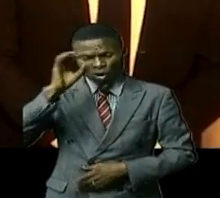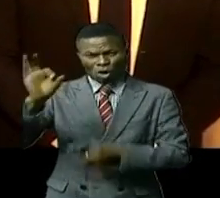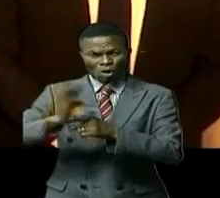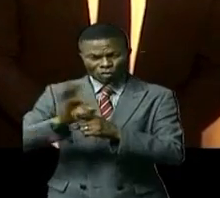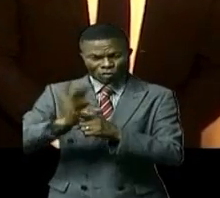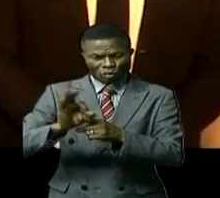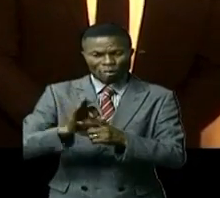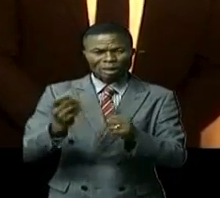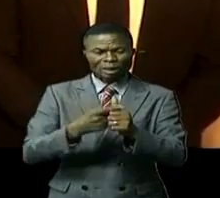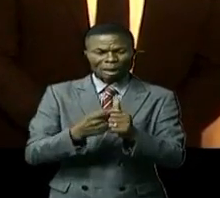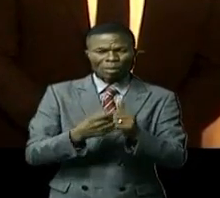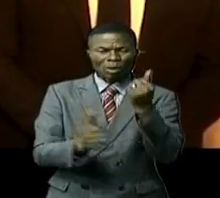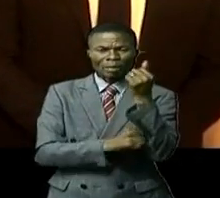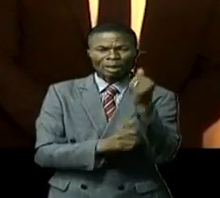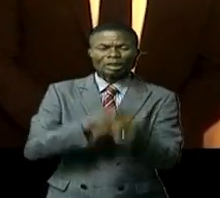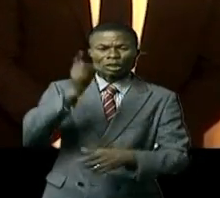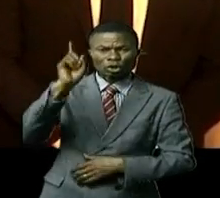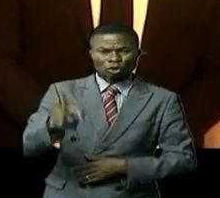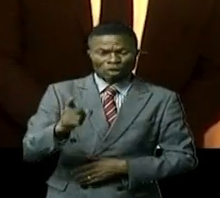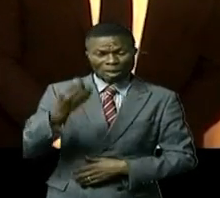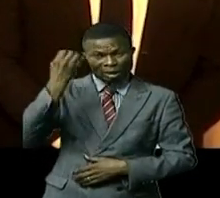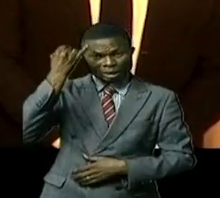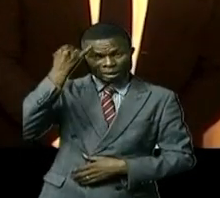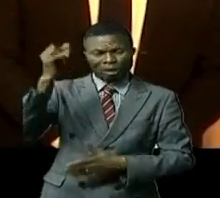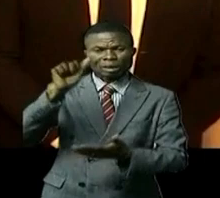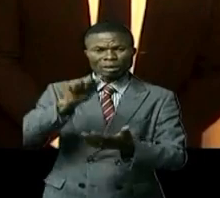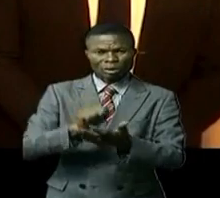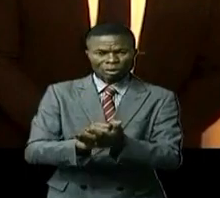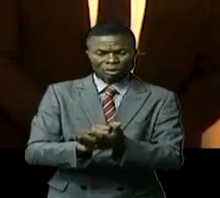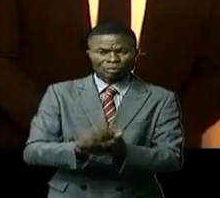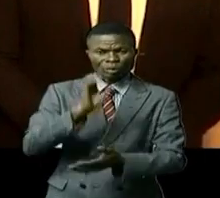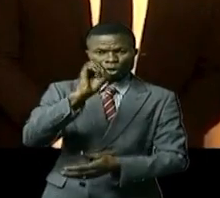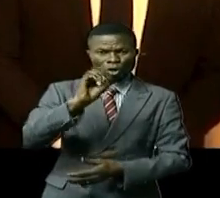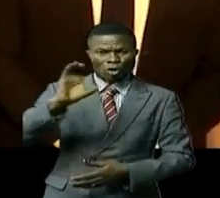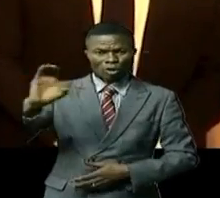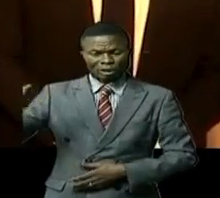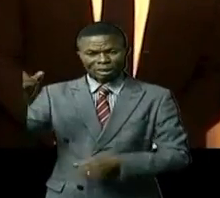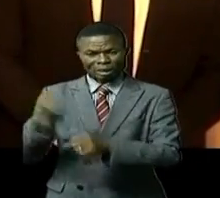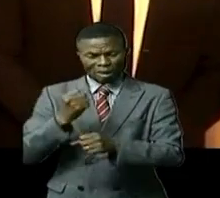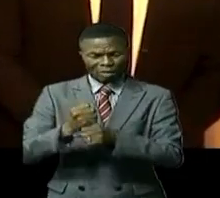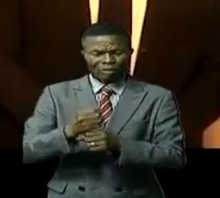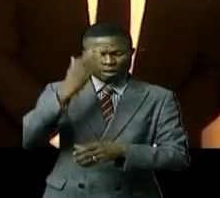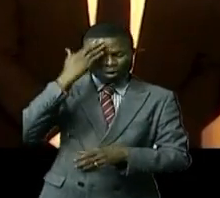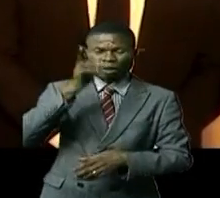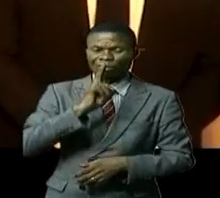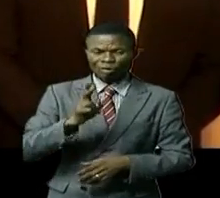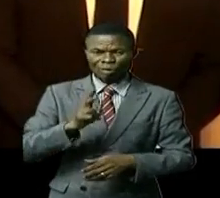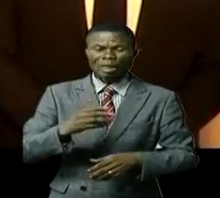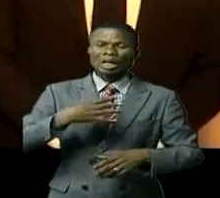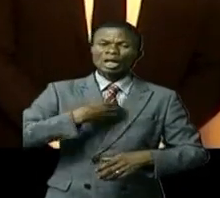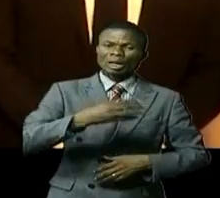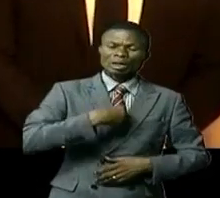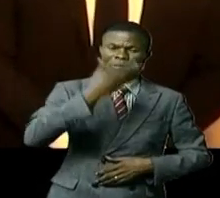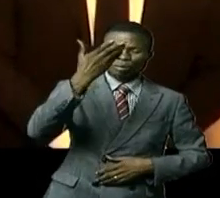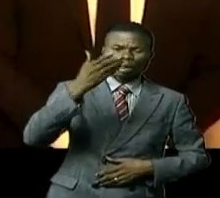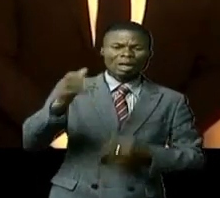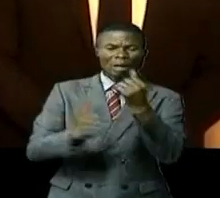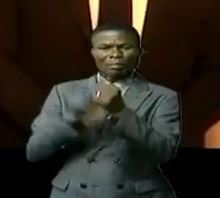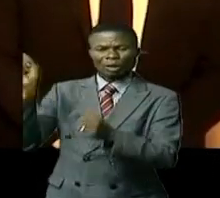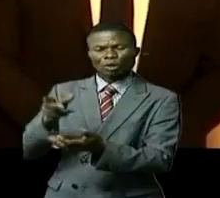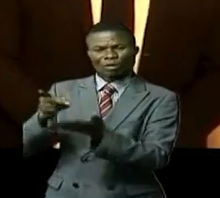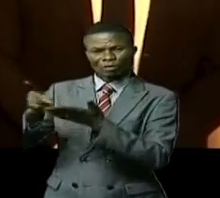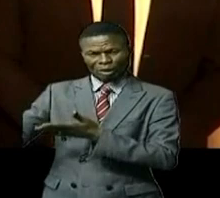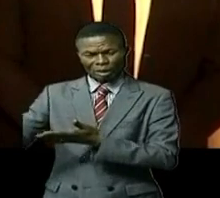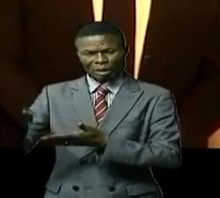personnel. Et c'est dans cette vision-là, quand le CCF et le travail doivent rassurer et les partenaires et les acheteurs et plus